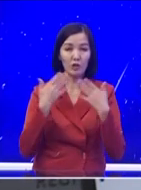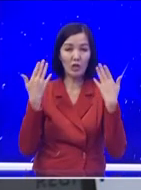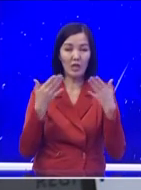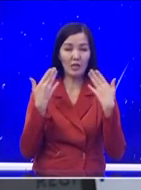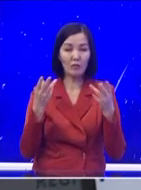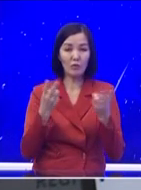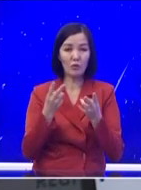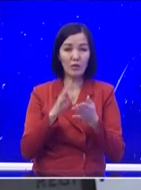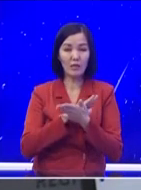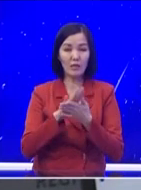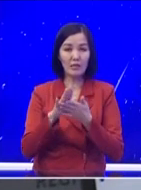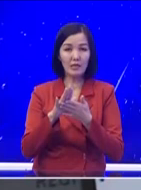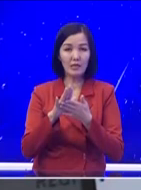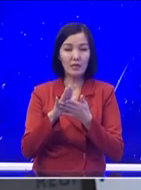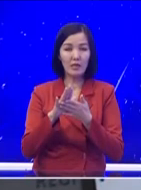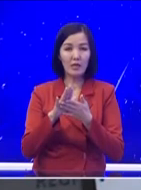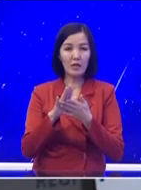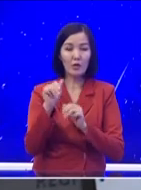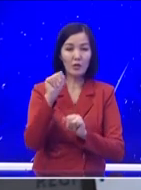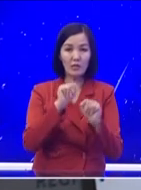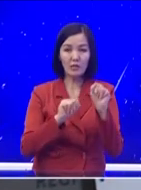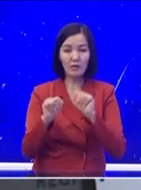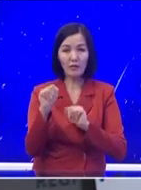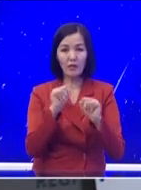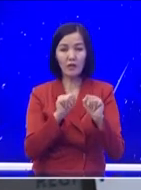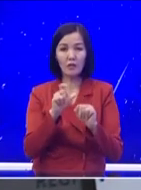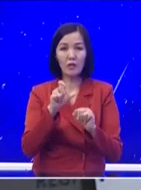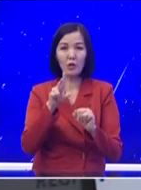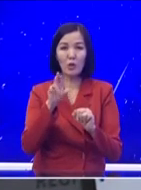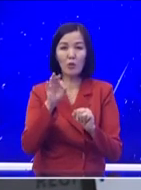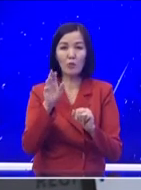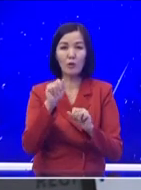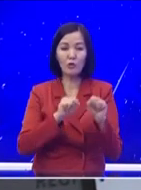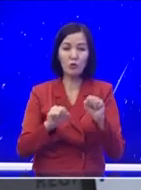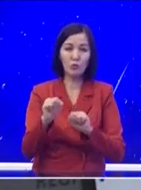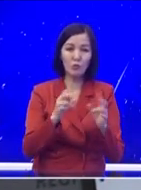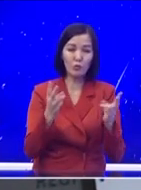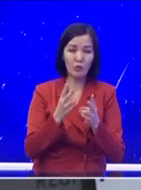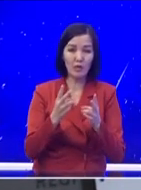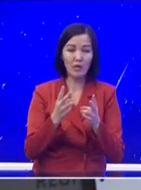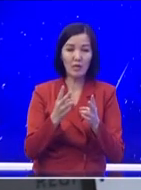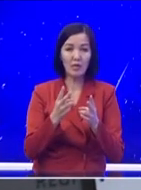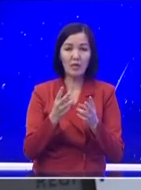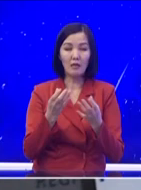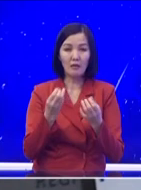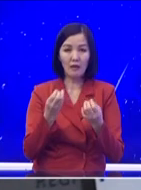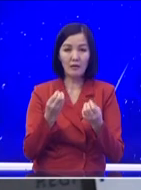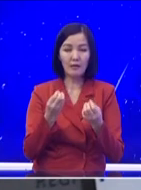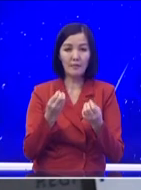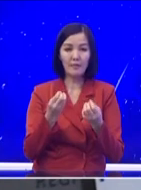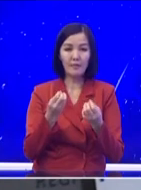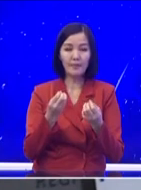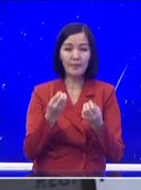Жәнегі дезинфекциялық құралдармен өңдеп тұру керек. Одан басқа